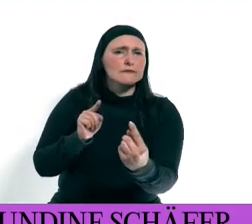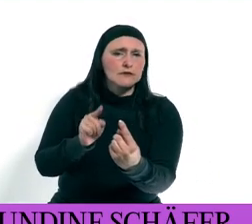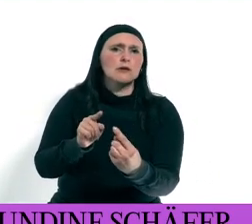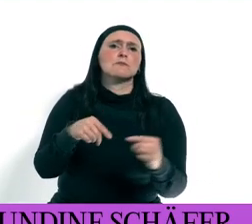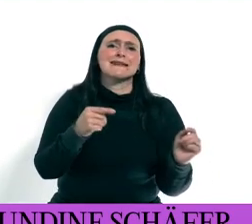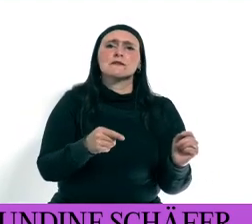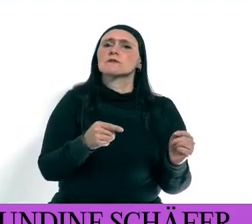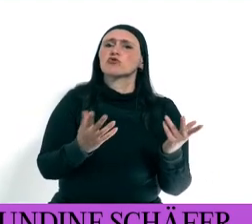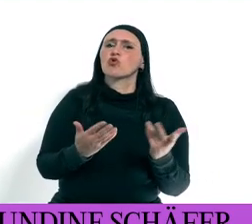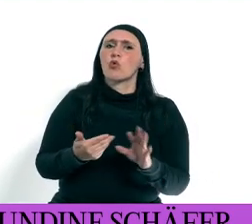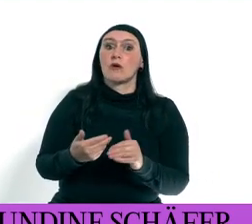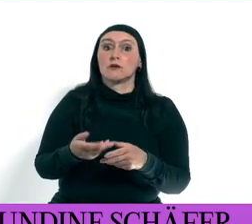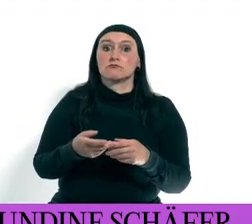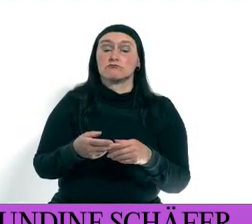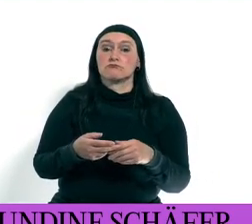ein Netzwerk zu bauen,